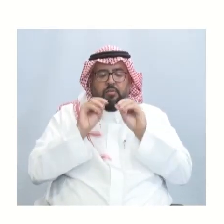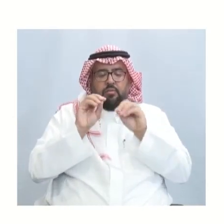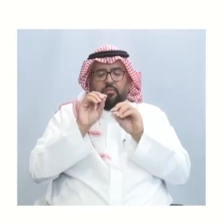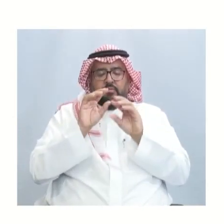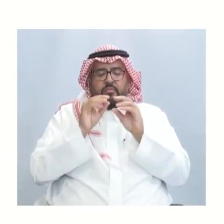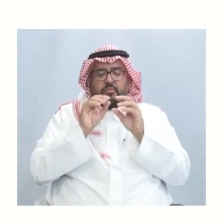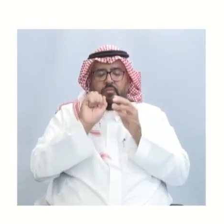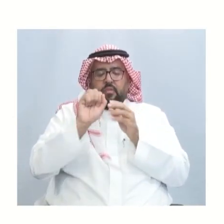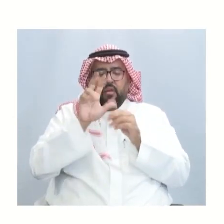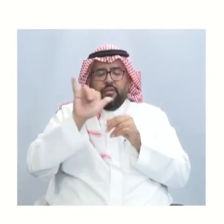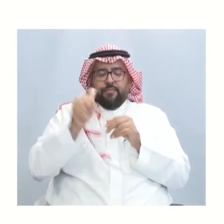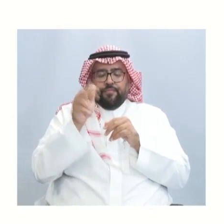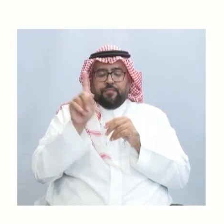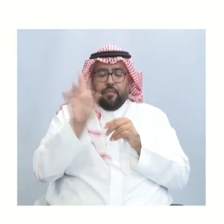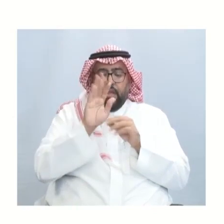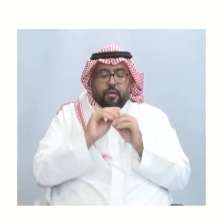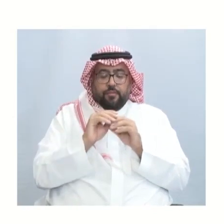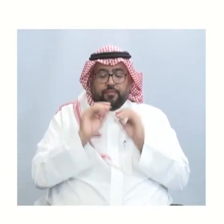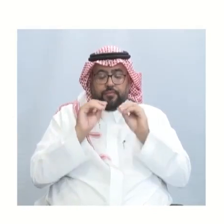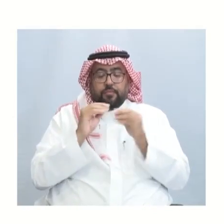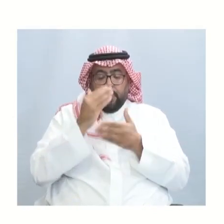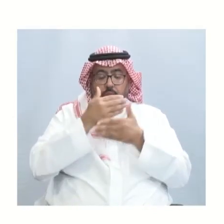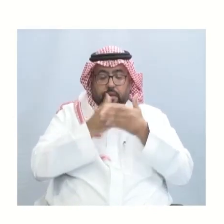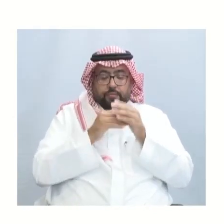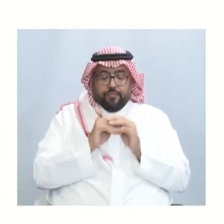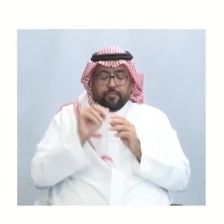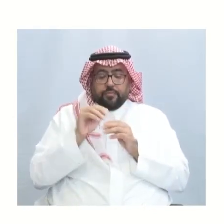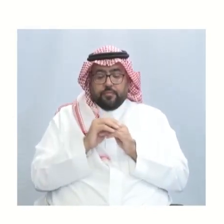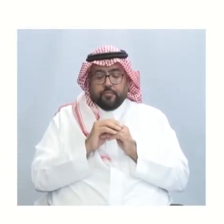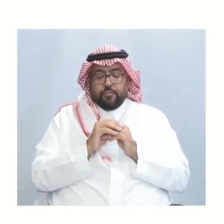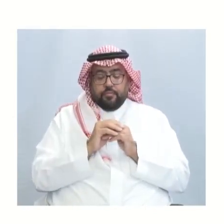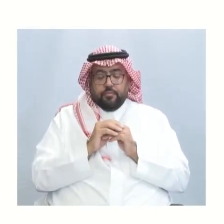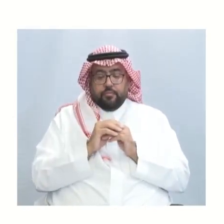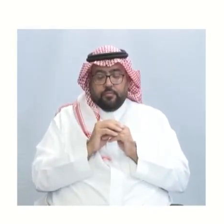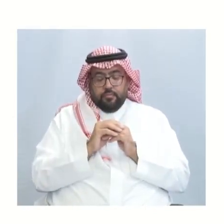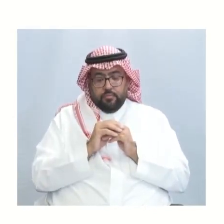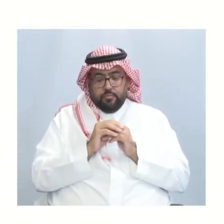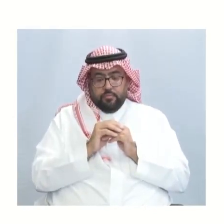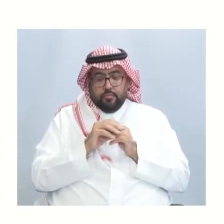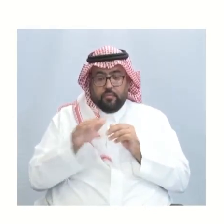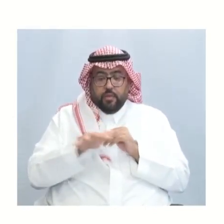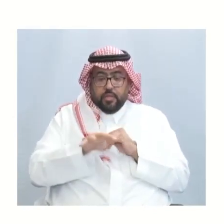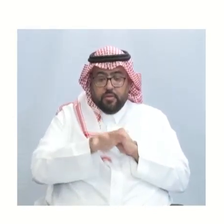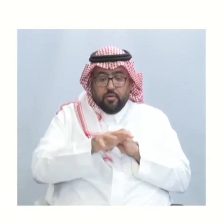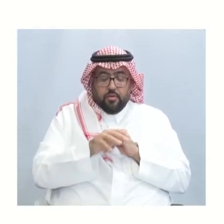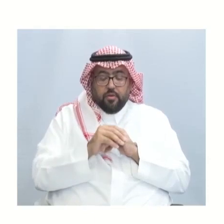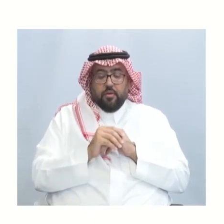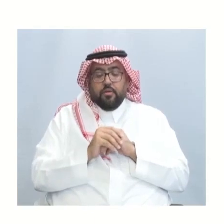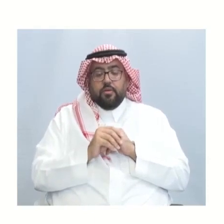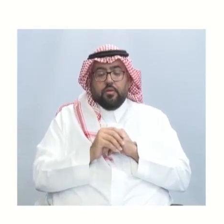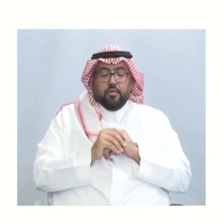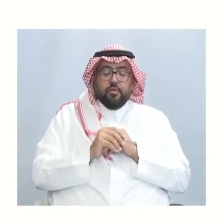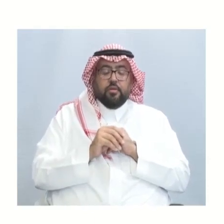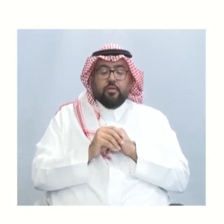خصائص الزواحف تميز بين رتب الزواحف الزواحف ذكرنا